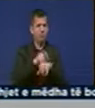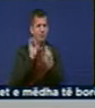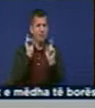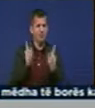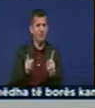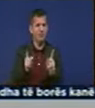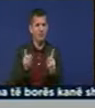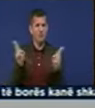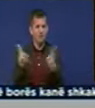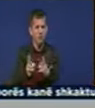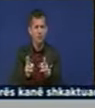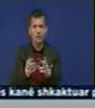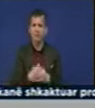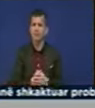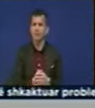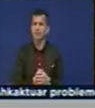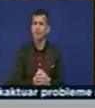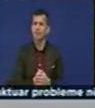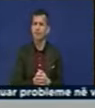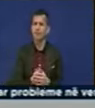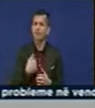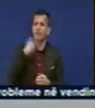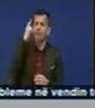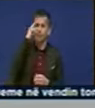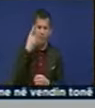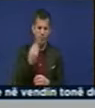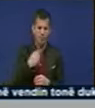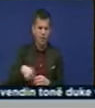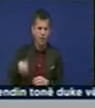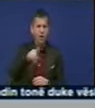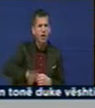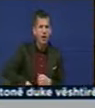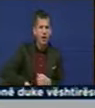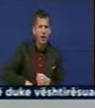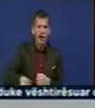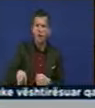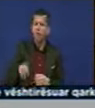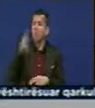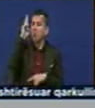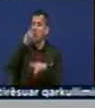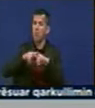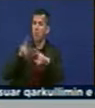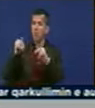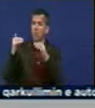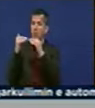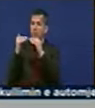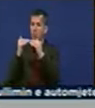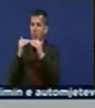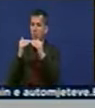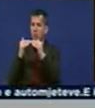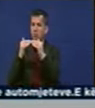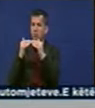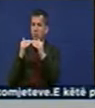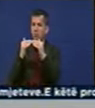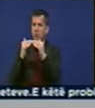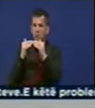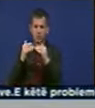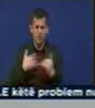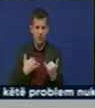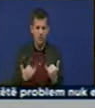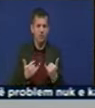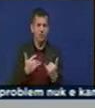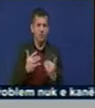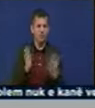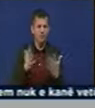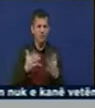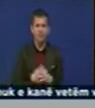minutazhit. Besoj që e mira e grave është që vendimet i marrin me konsensus, kështu që s'besoj që na duhet votim sot. Ju